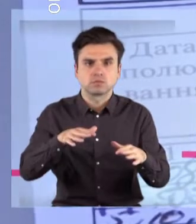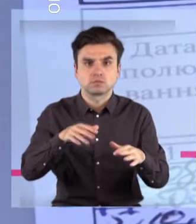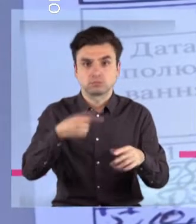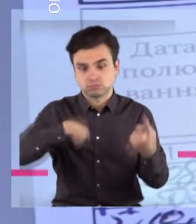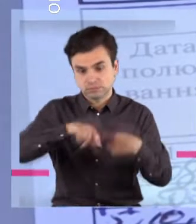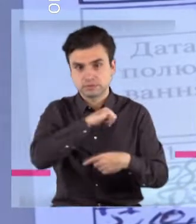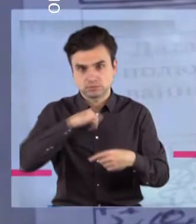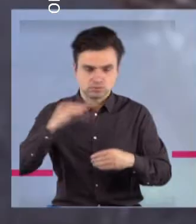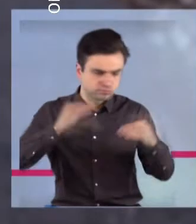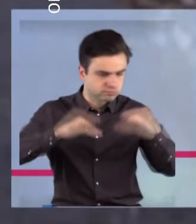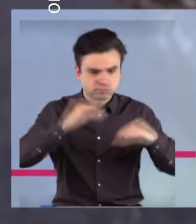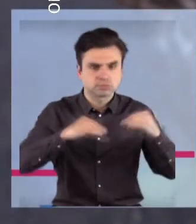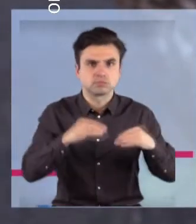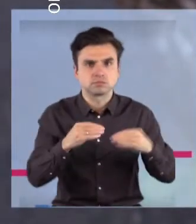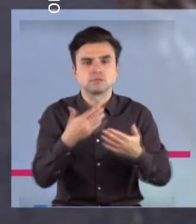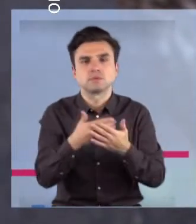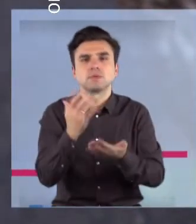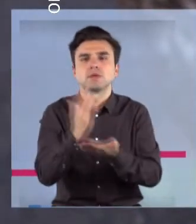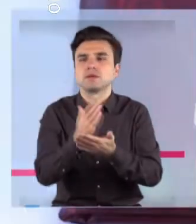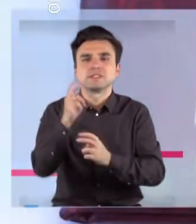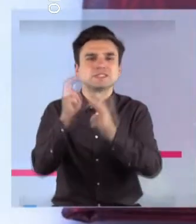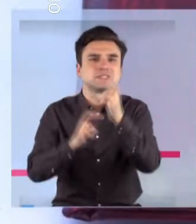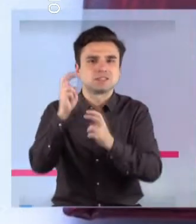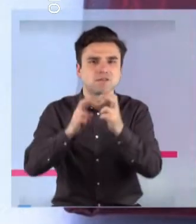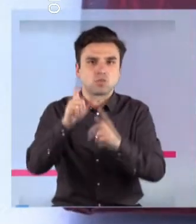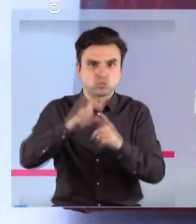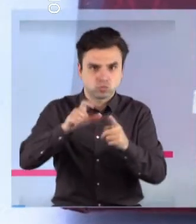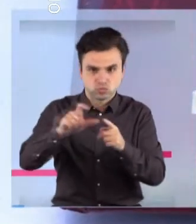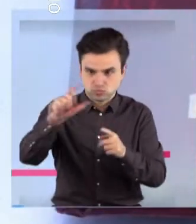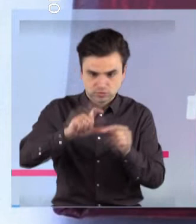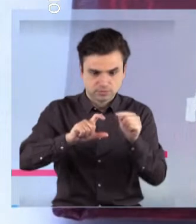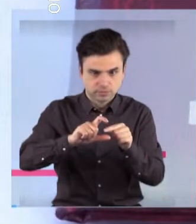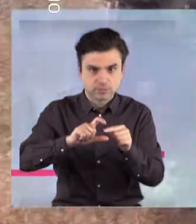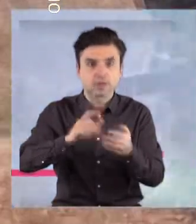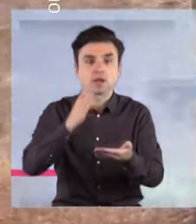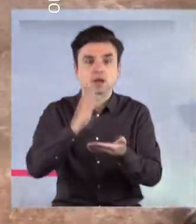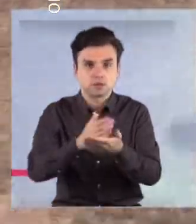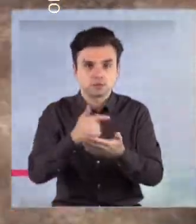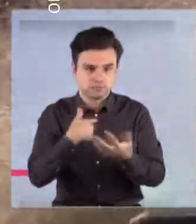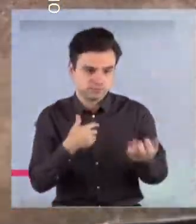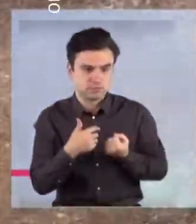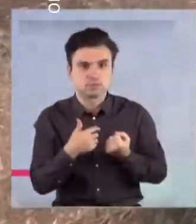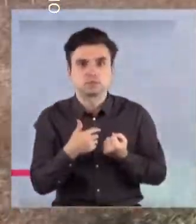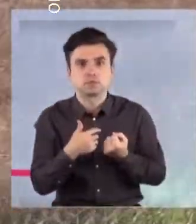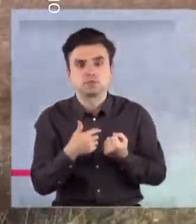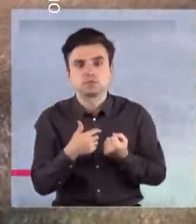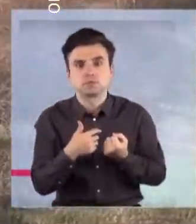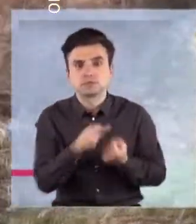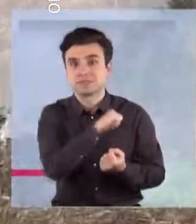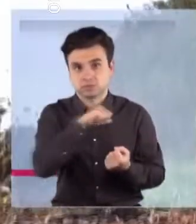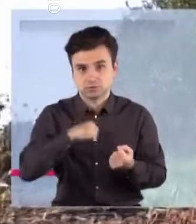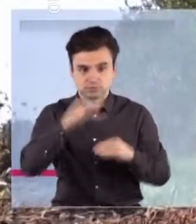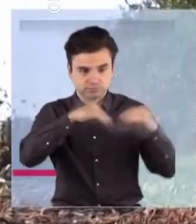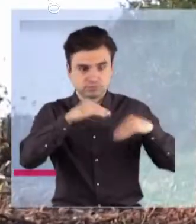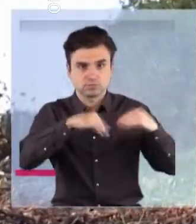картка обліку добутої дичини, паспорт на мисливську собаку та дозвіл на зброю. Усе це дає змогу полювати законно. У